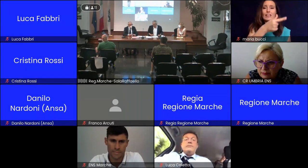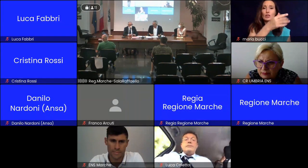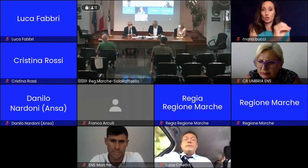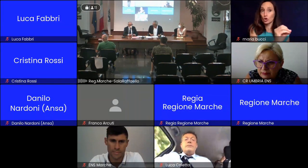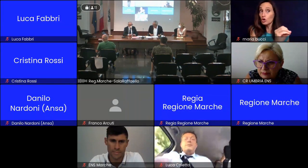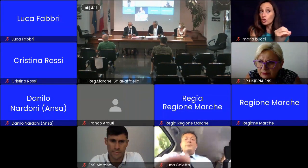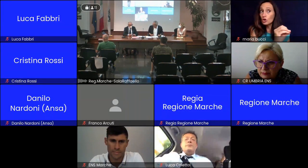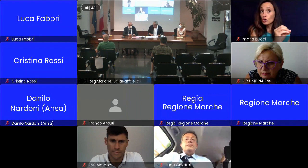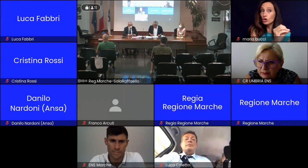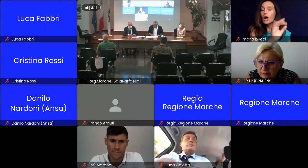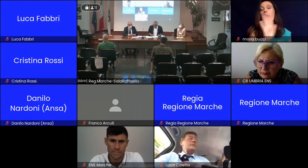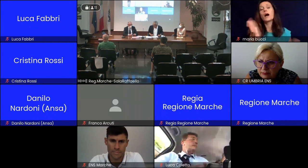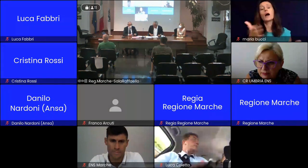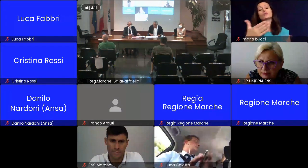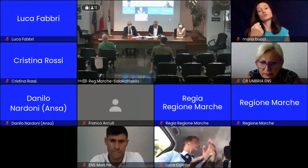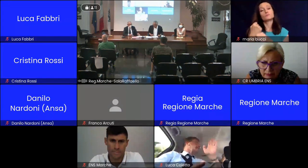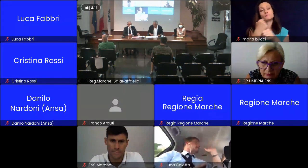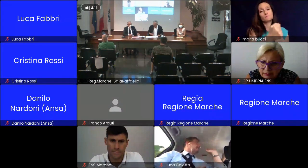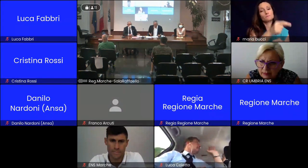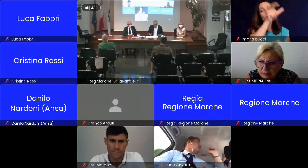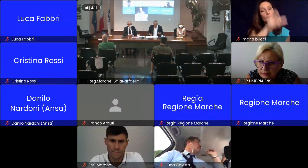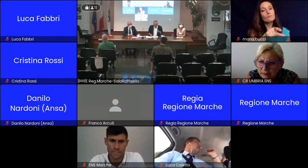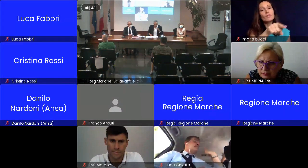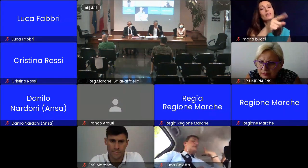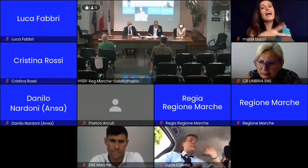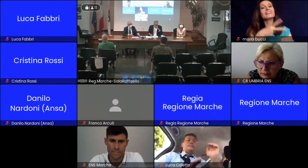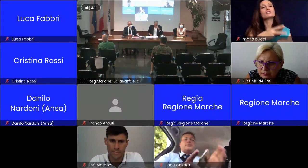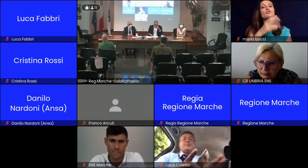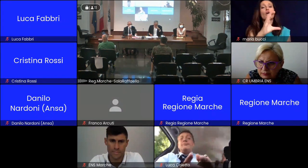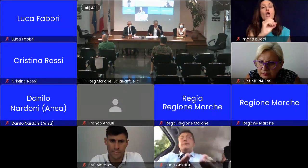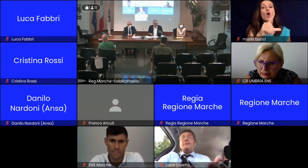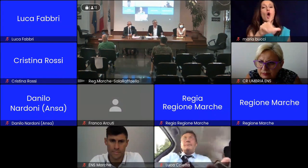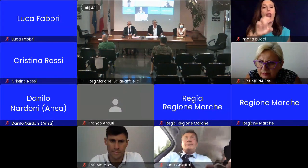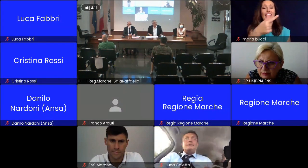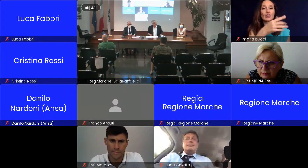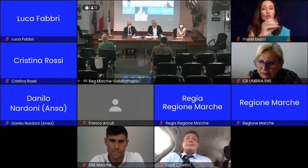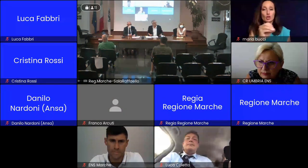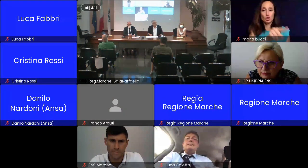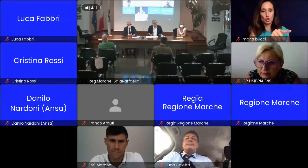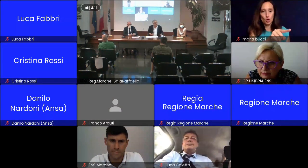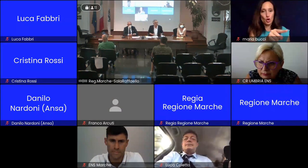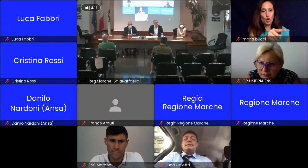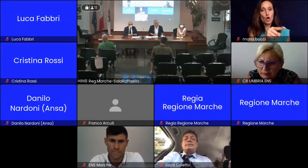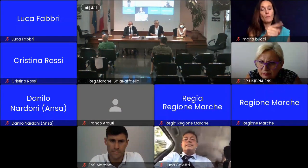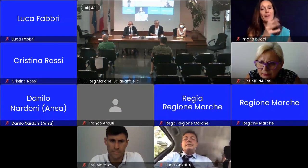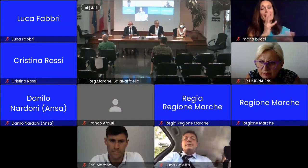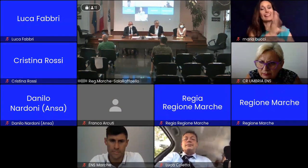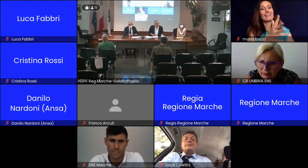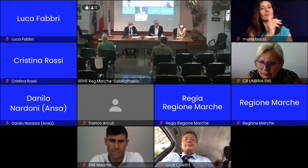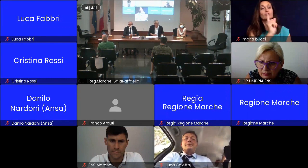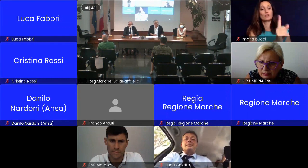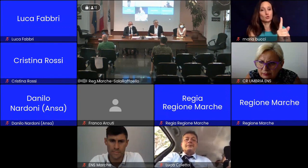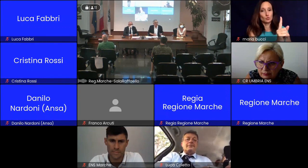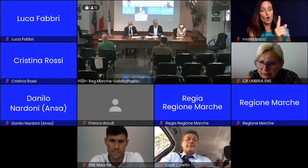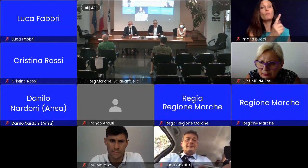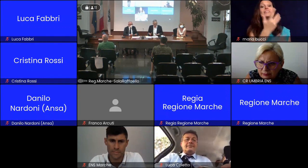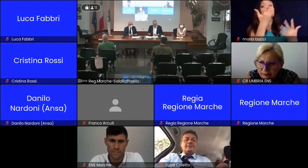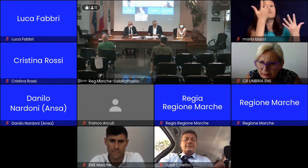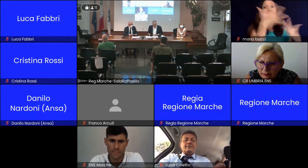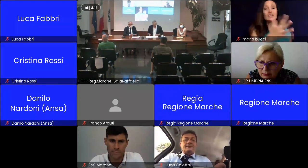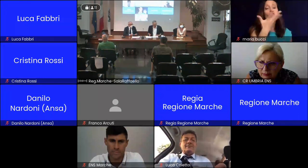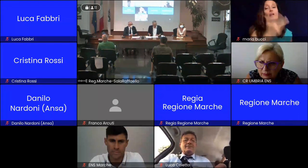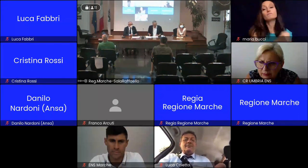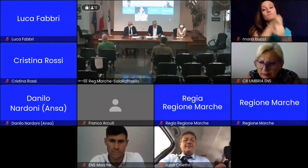la parola all'assessore Coletto per il suo intervento, dopodiché chiederei ai colleghi dell'ENS delle Marche